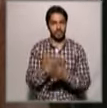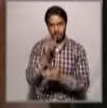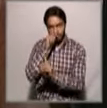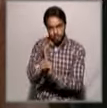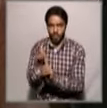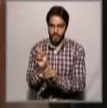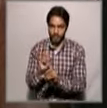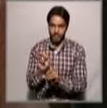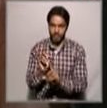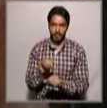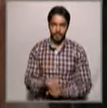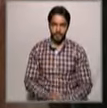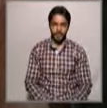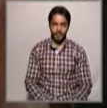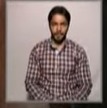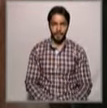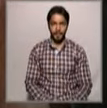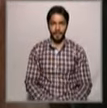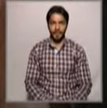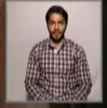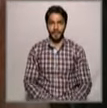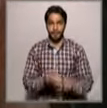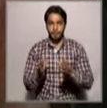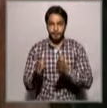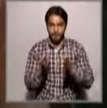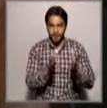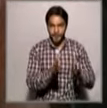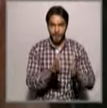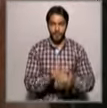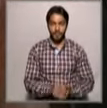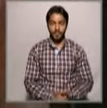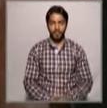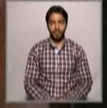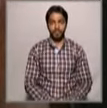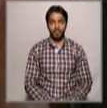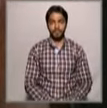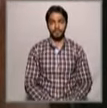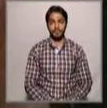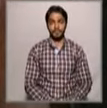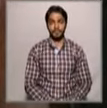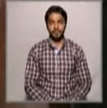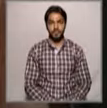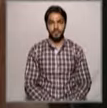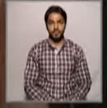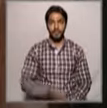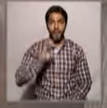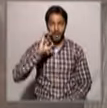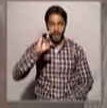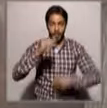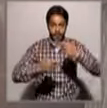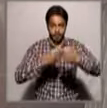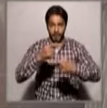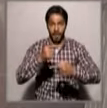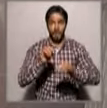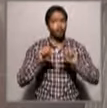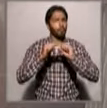جواب الشيخ. حاضر. طب نجاوب السؤال الخاص بالأبراج ثم نجيب سؤال أم مالك. قضية الأبراج هي